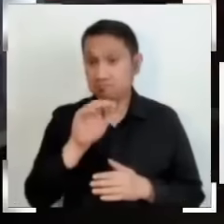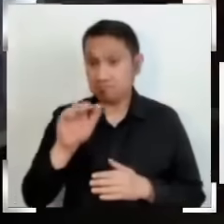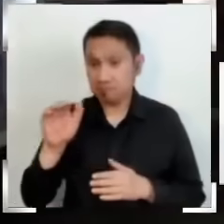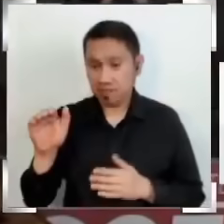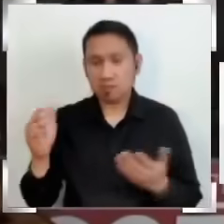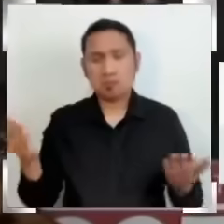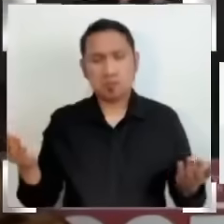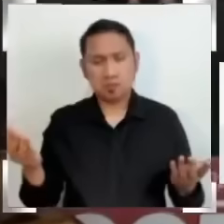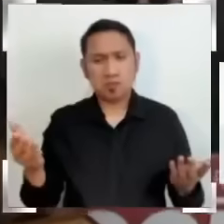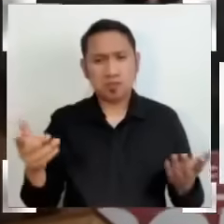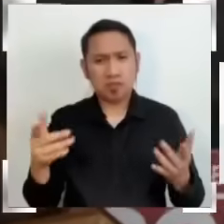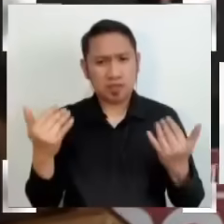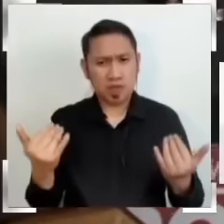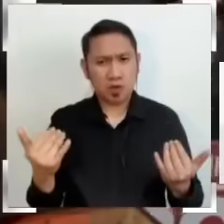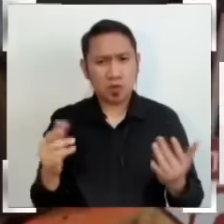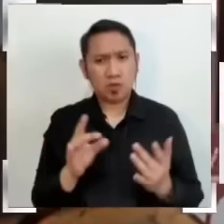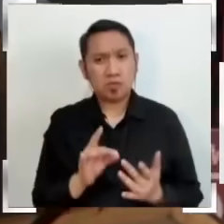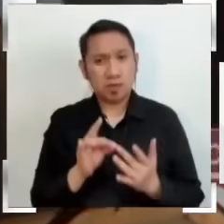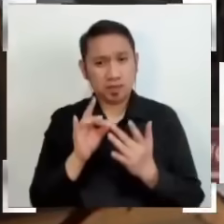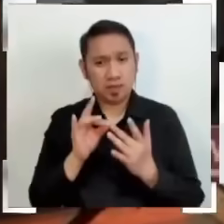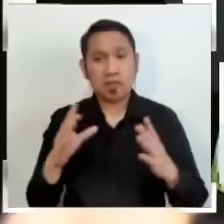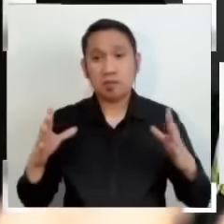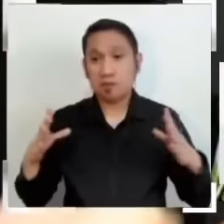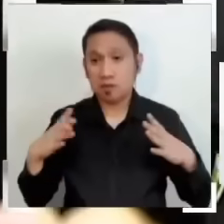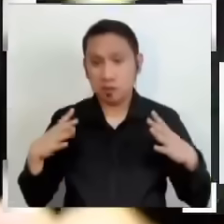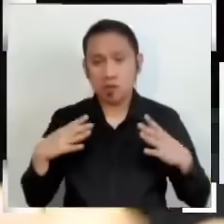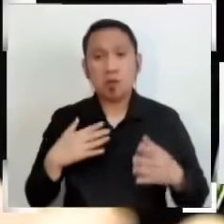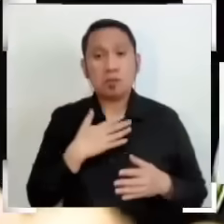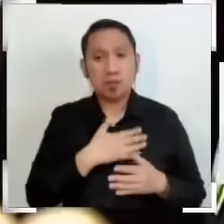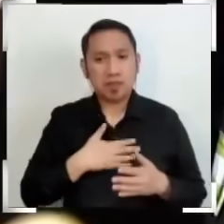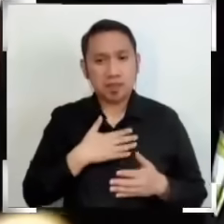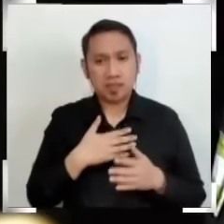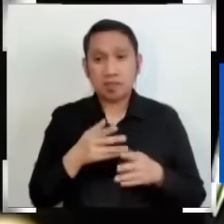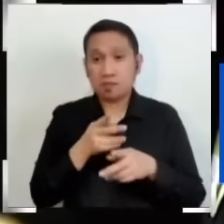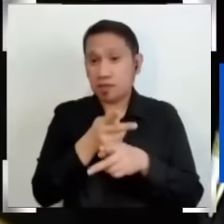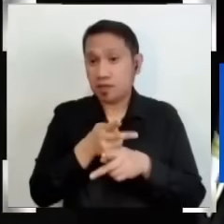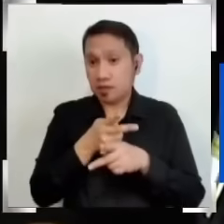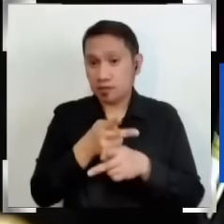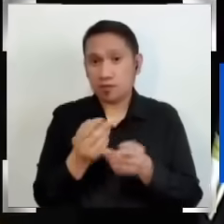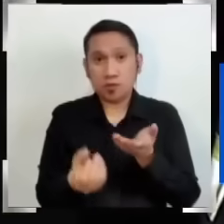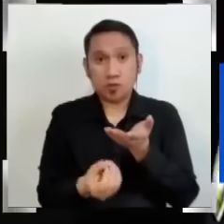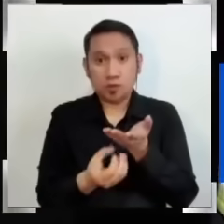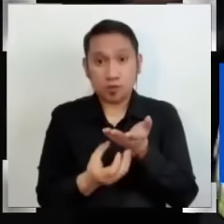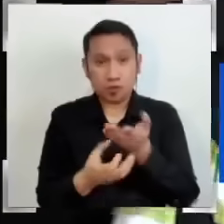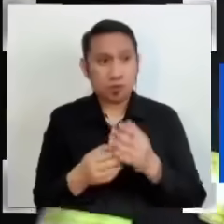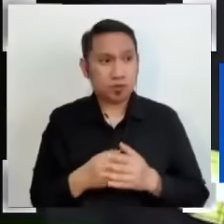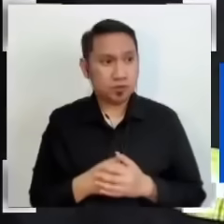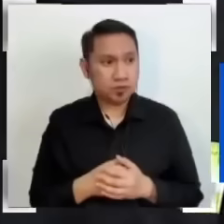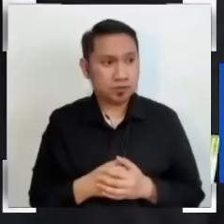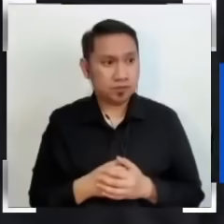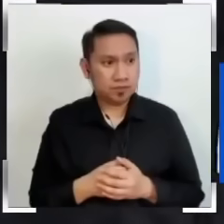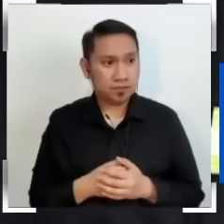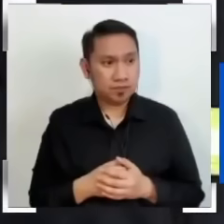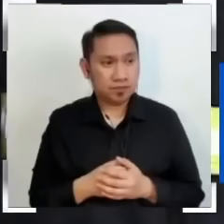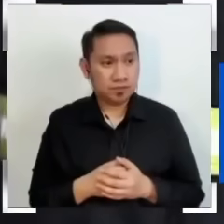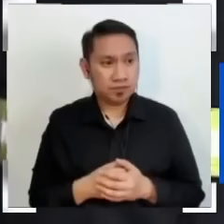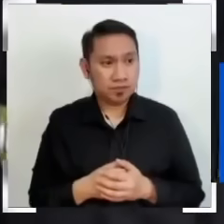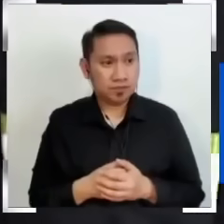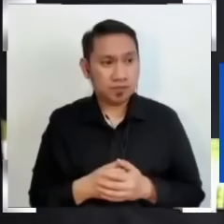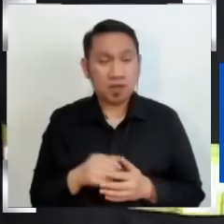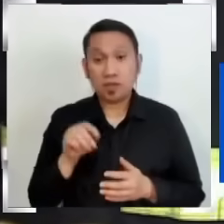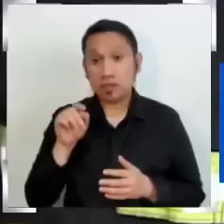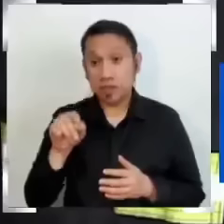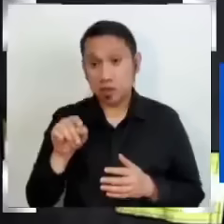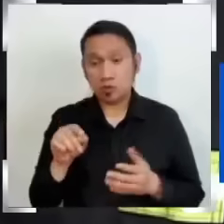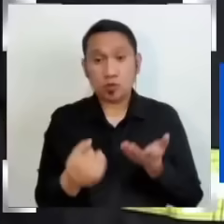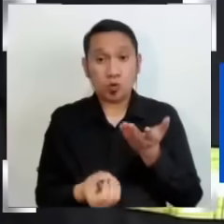holiday season, maging maingat sa pagluluto. Para sa mga kababayan natin, once magluluto tayo, huwag po